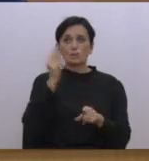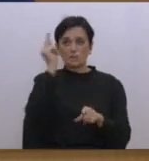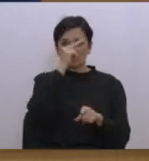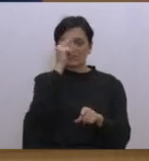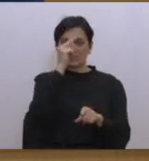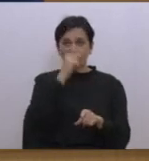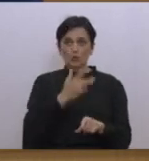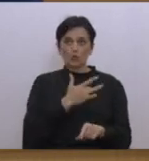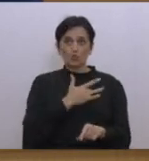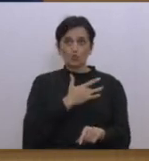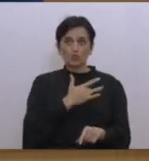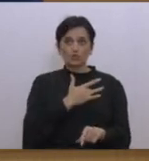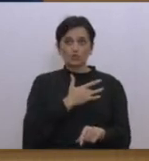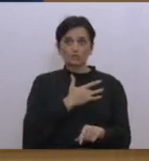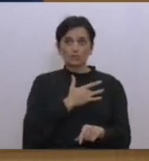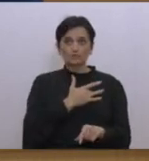სწავლებას გულისმობს,